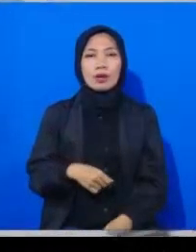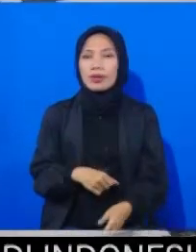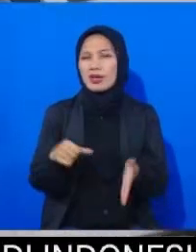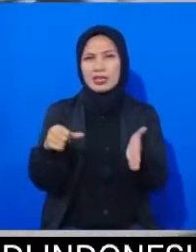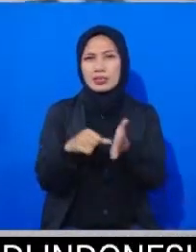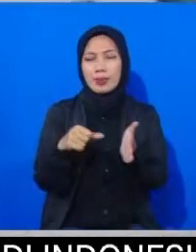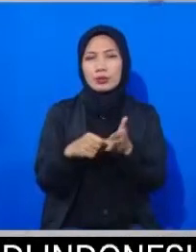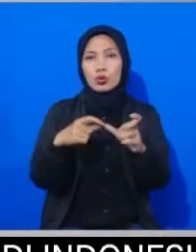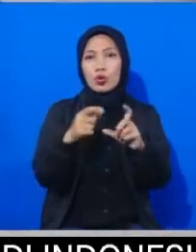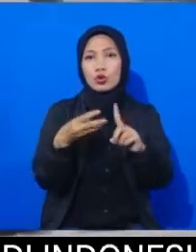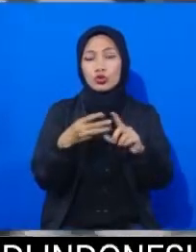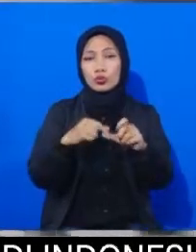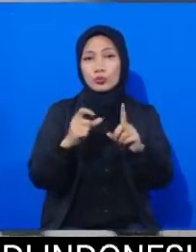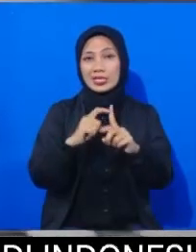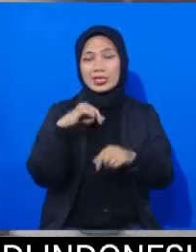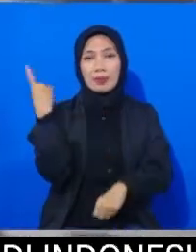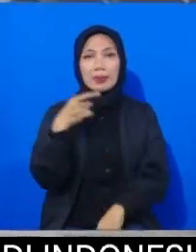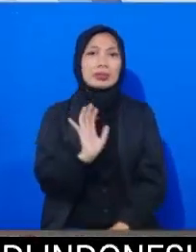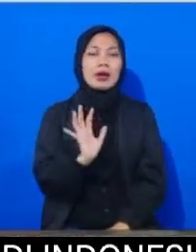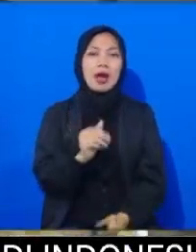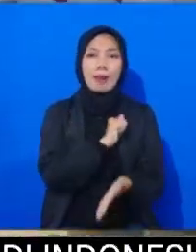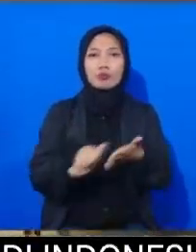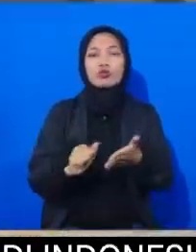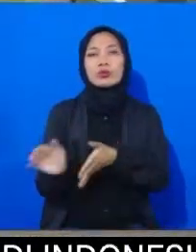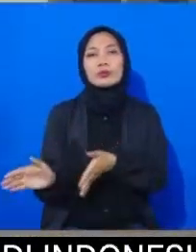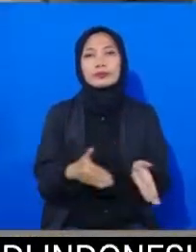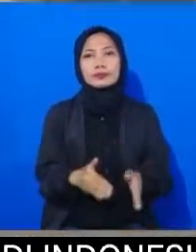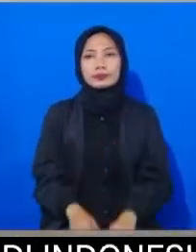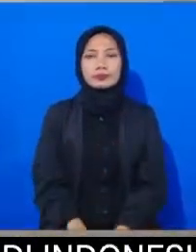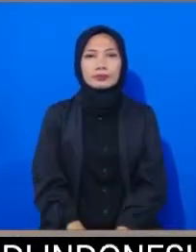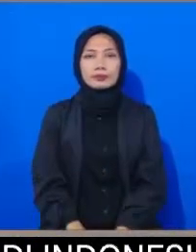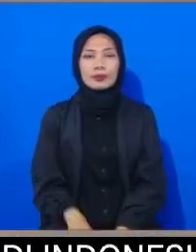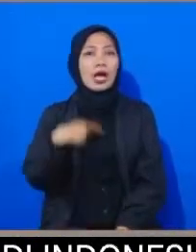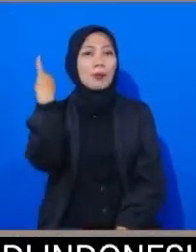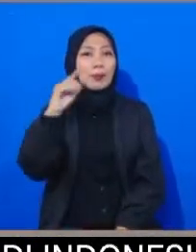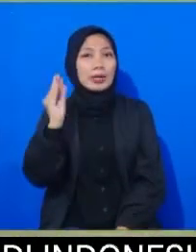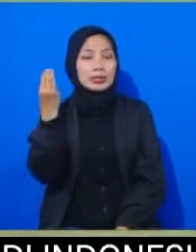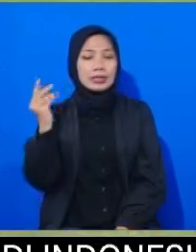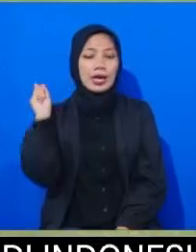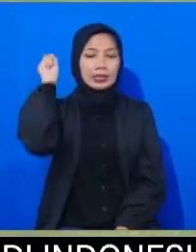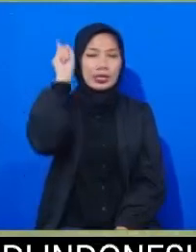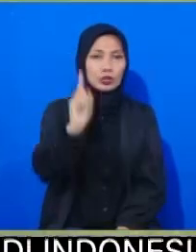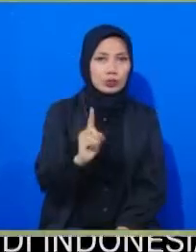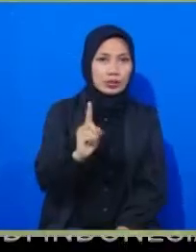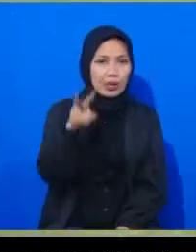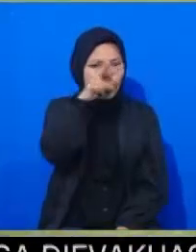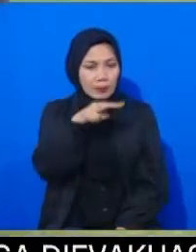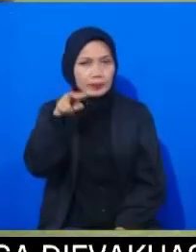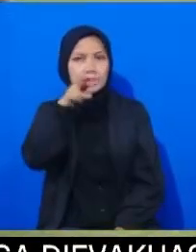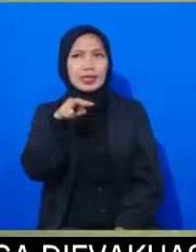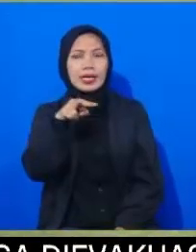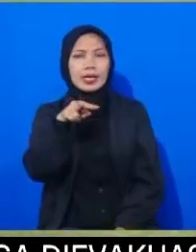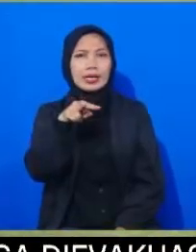Dinas Perumahan Rakyat dan Kawasan Permukiman DKI Jakarta telah menindaklanjuti isu ini dengan mencari, meminta penjelasan langsung